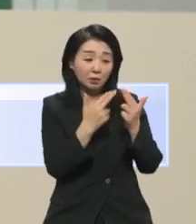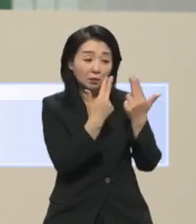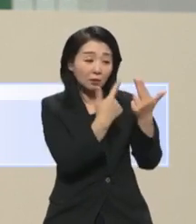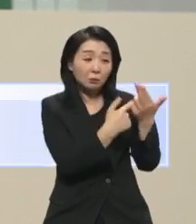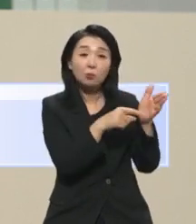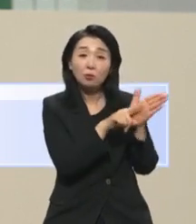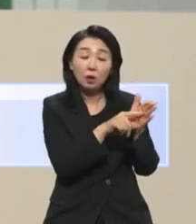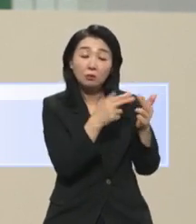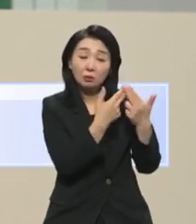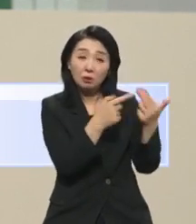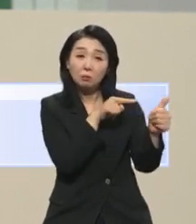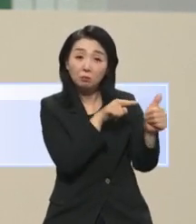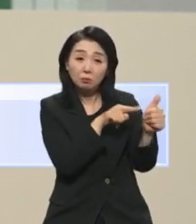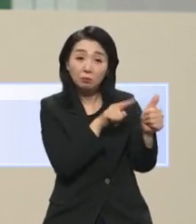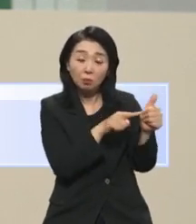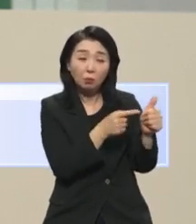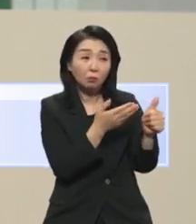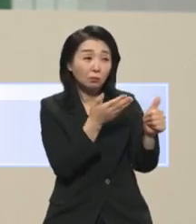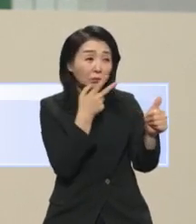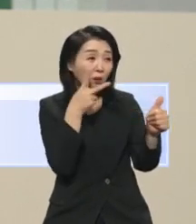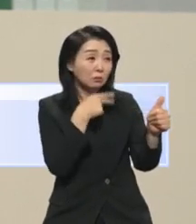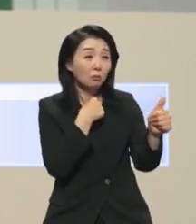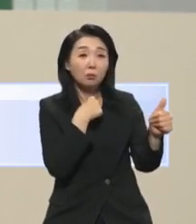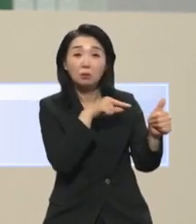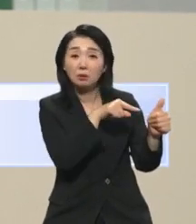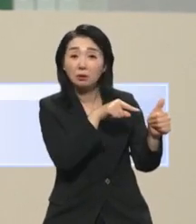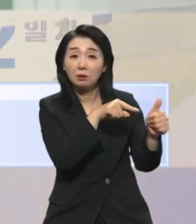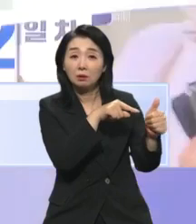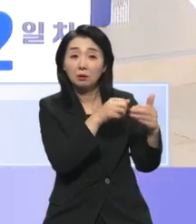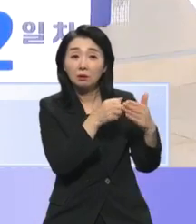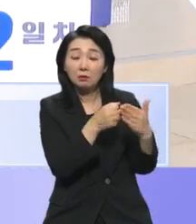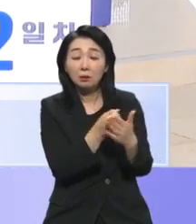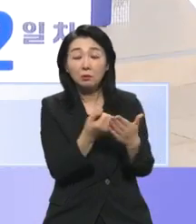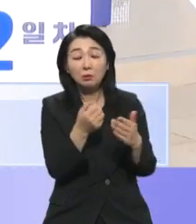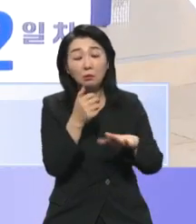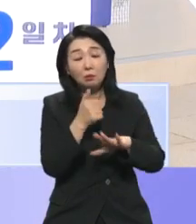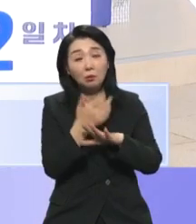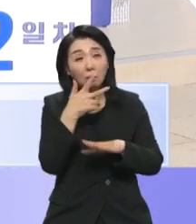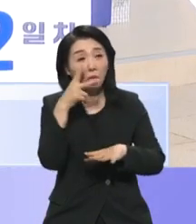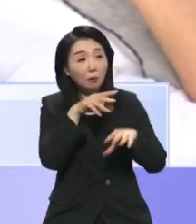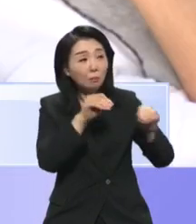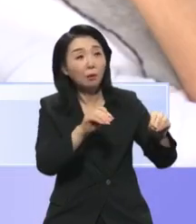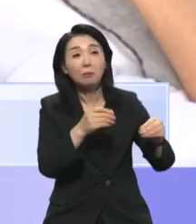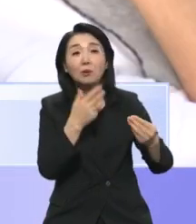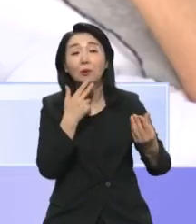위한이 대표의 단식이기에 그러면 출구 전략이 없는 거 같아요